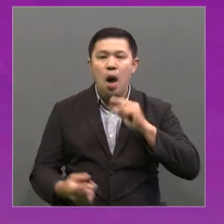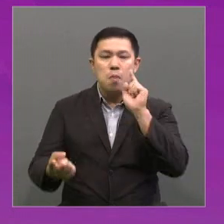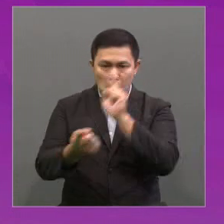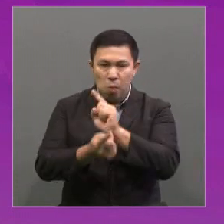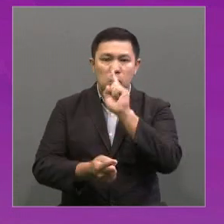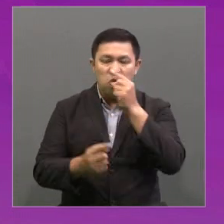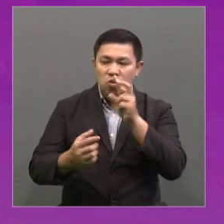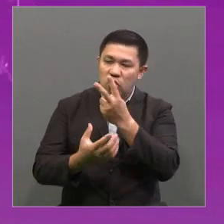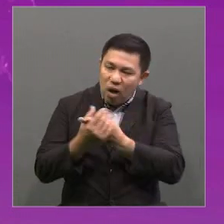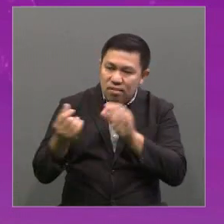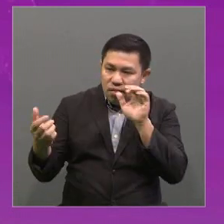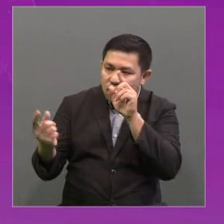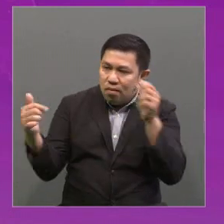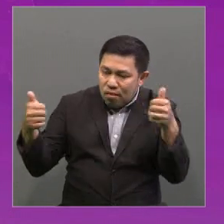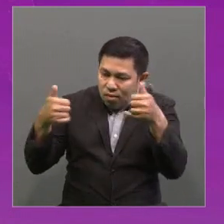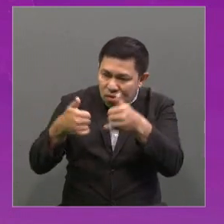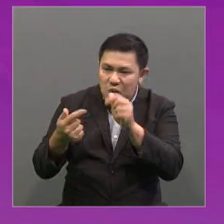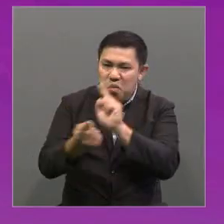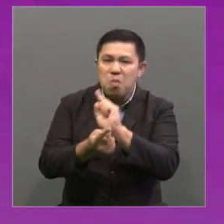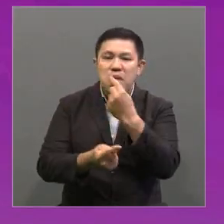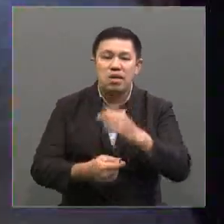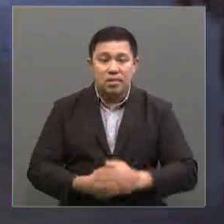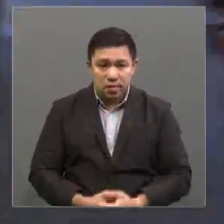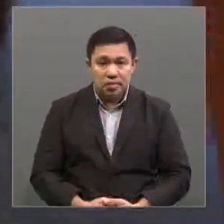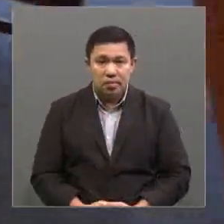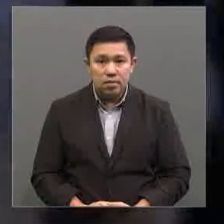พบกันลองฟังเสียงเขาเล่าบางช่วงบางตอน